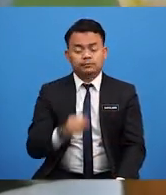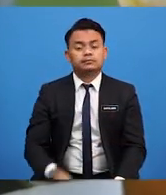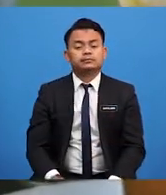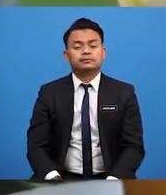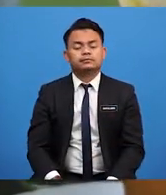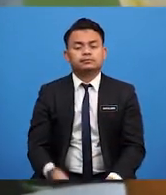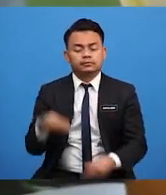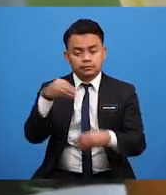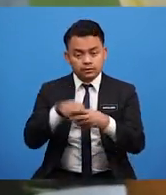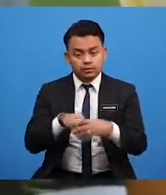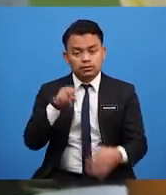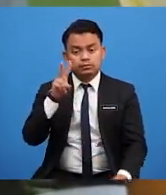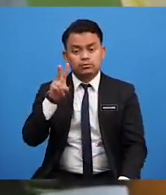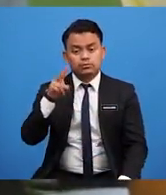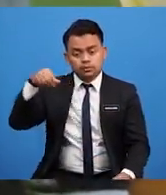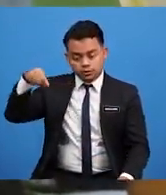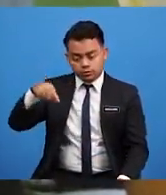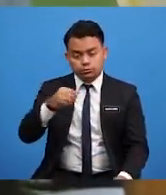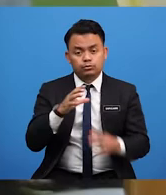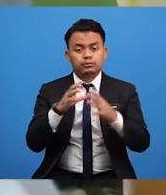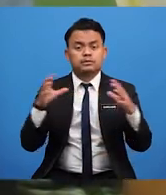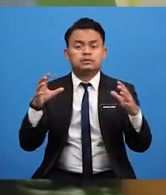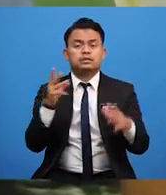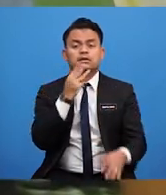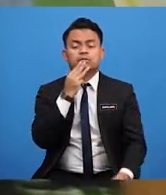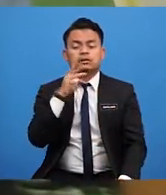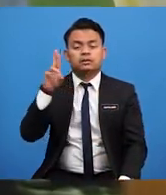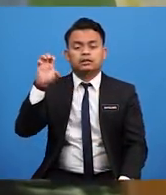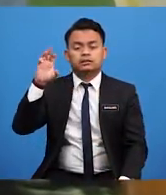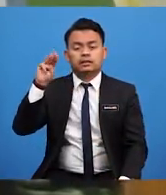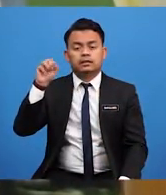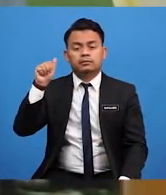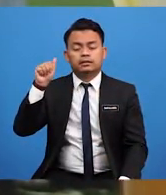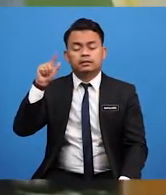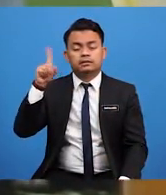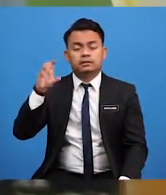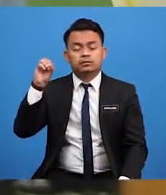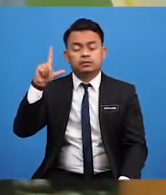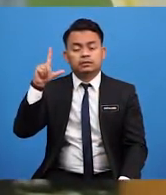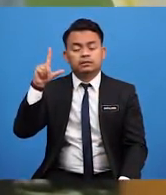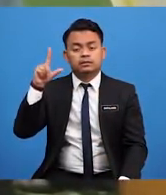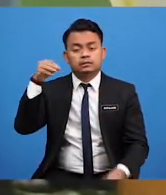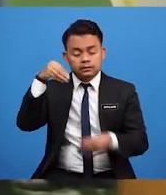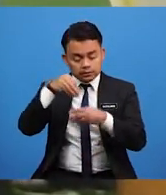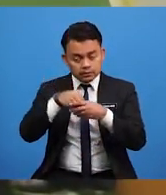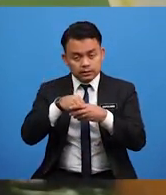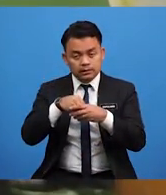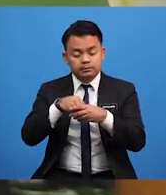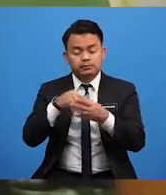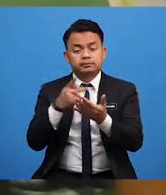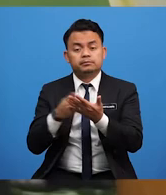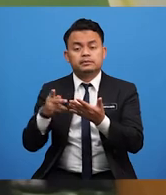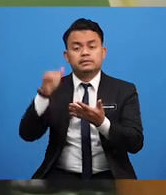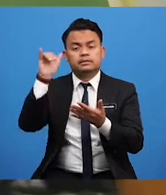Masukkan 2 sudu besar warna Remazol ke dalam paste yang telah dibiarkan